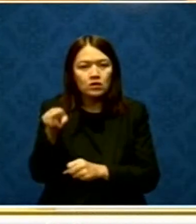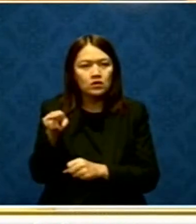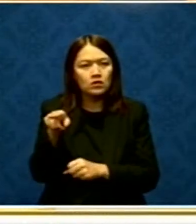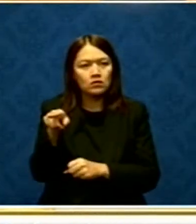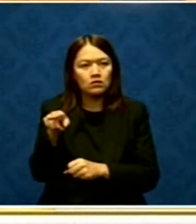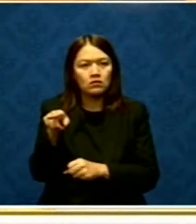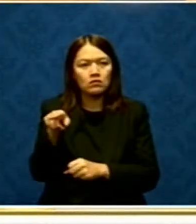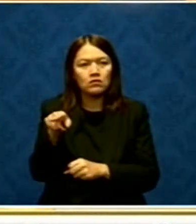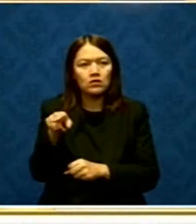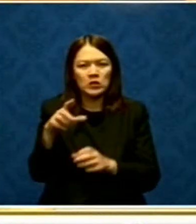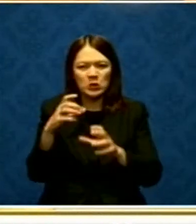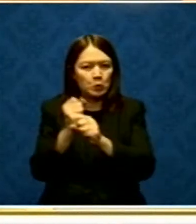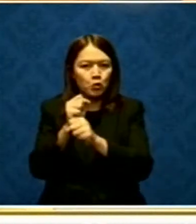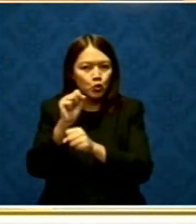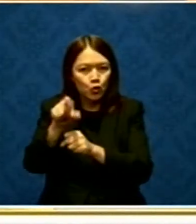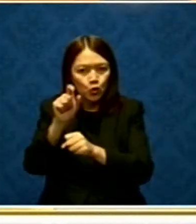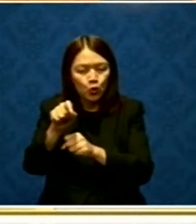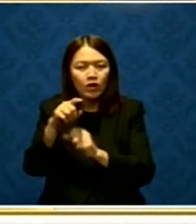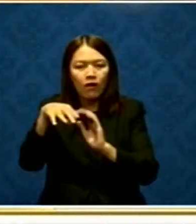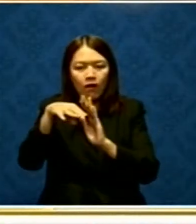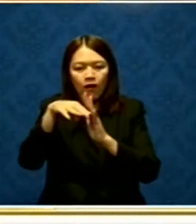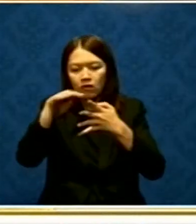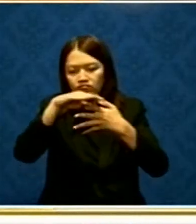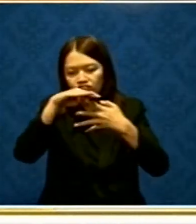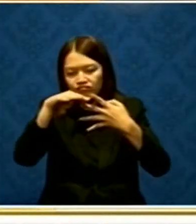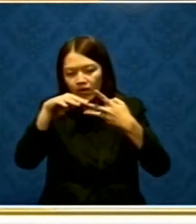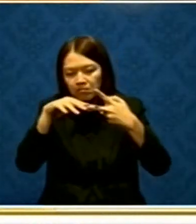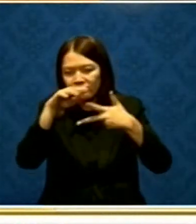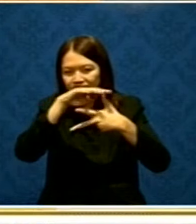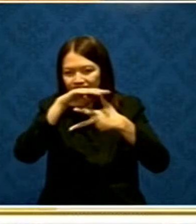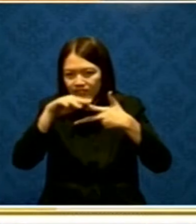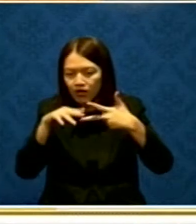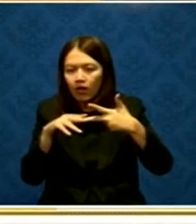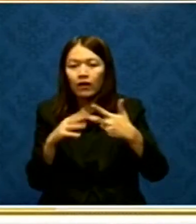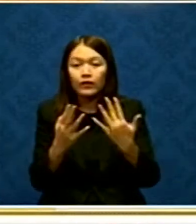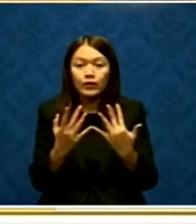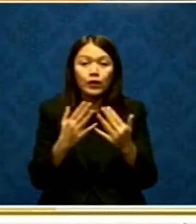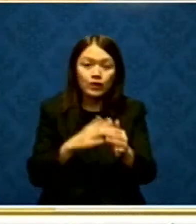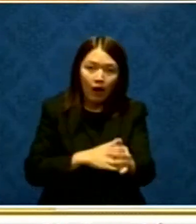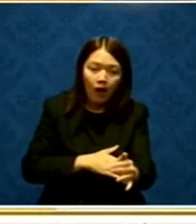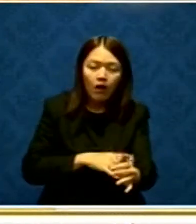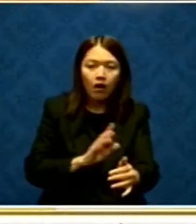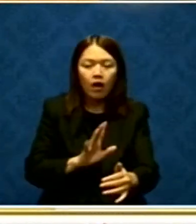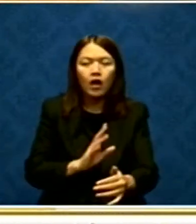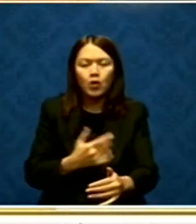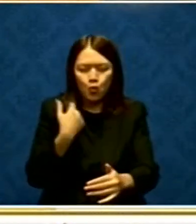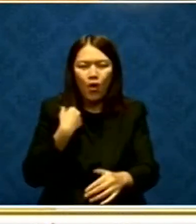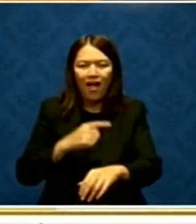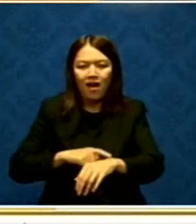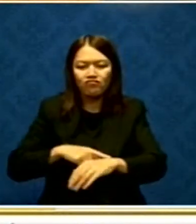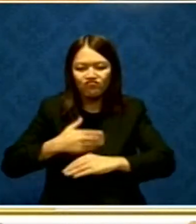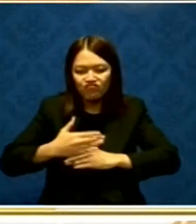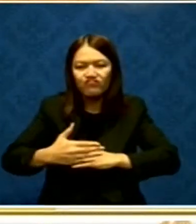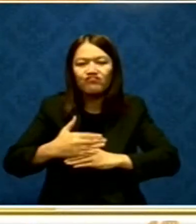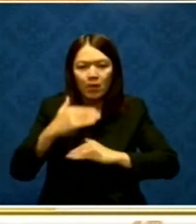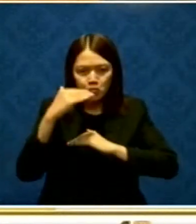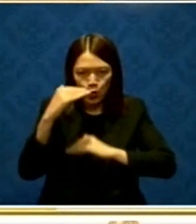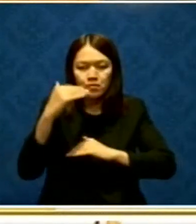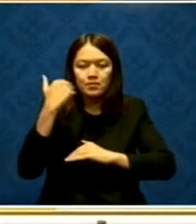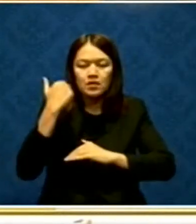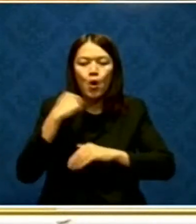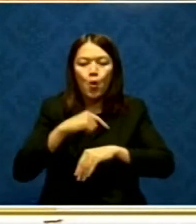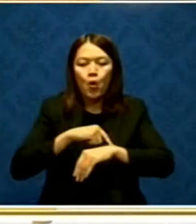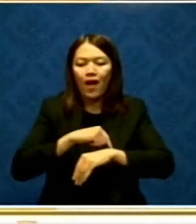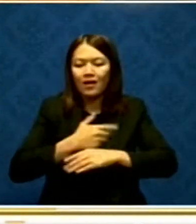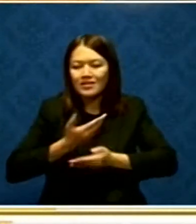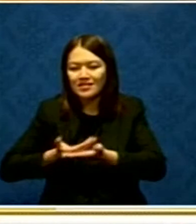จะด่วนสรุปโดยยังไม่ใช่ขั้นตอนแต่อย่างไรก็ตามจะช้าจะเร็วนี่มันมีกรอบเวลาอยู่เวลาคือ